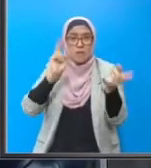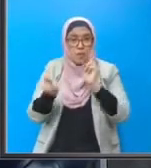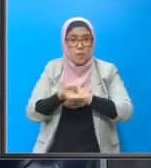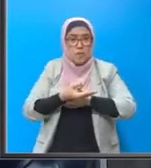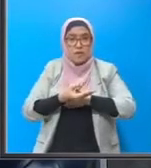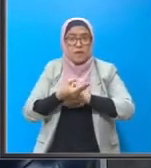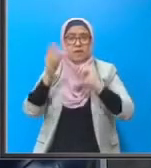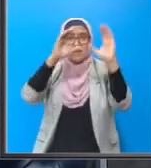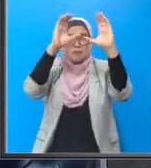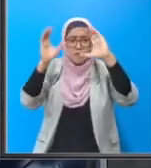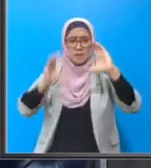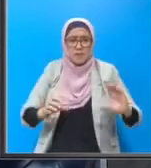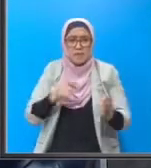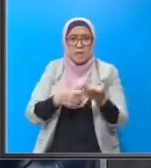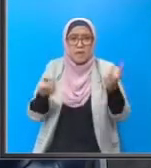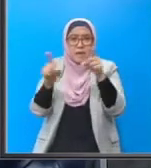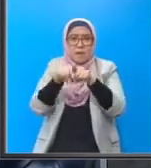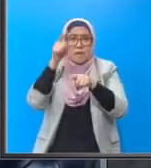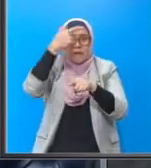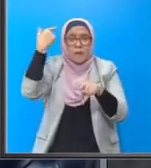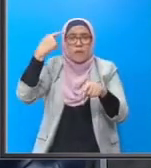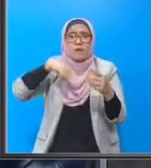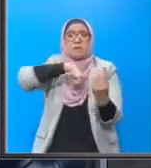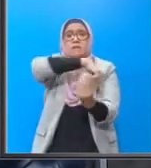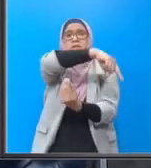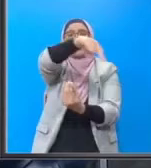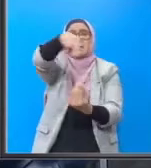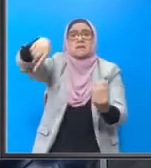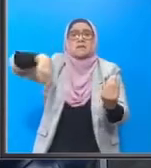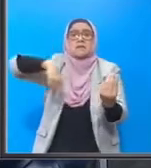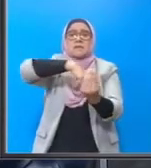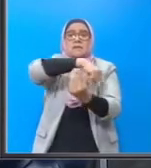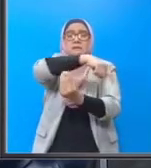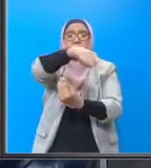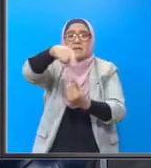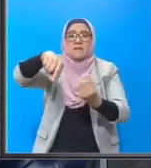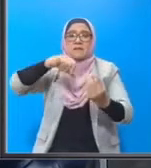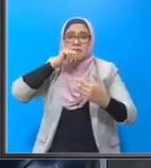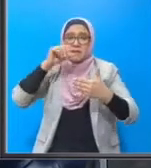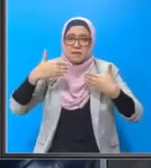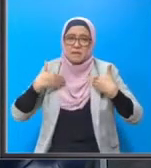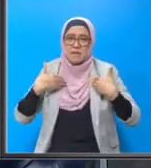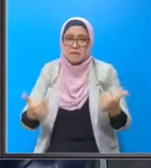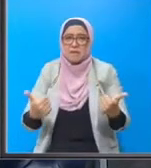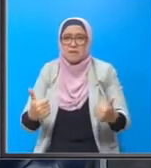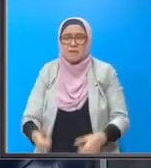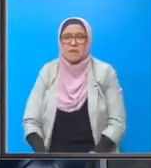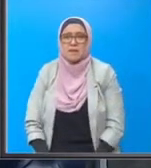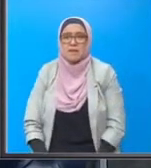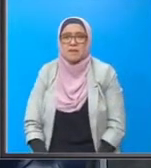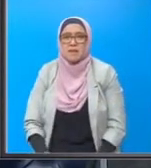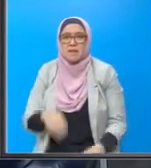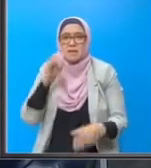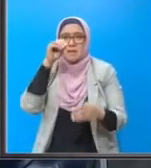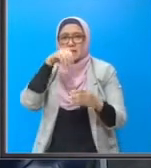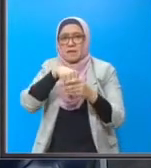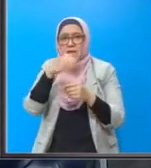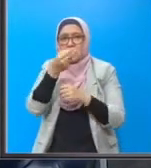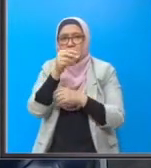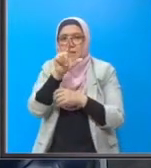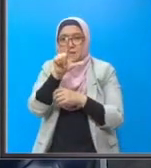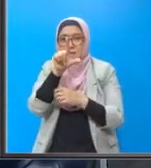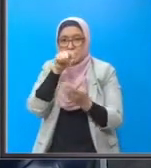disebabkan berlakunya persekitaran alam sekitar yang tidak sehat di dalam isu ini